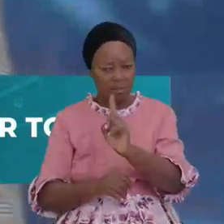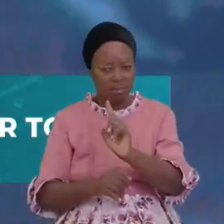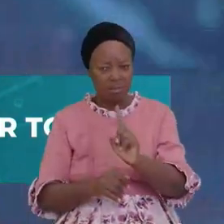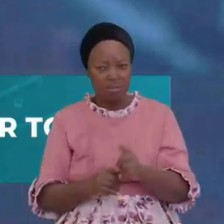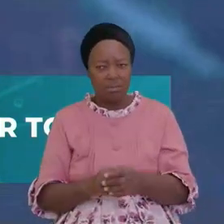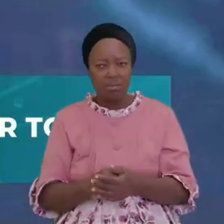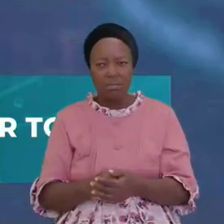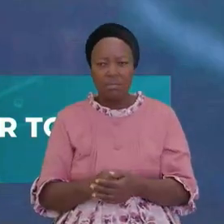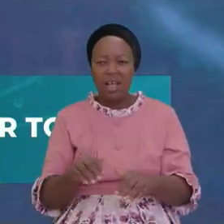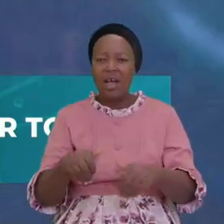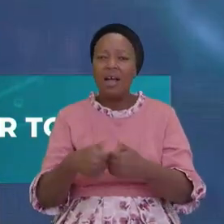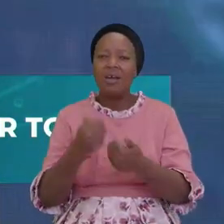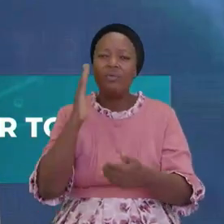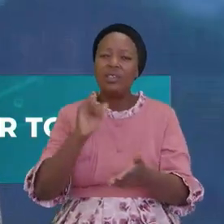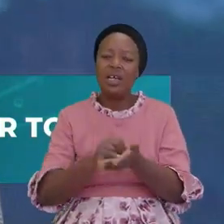Docteur, je n'accepte pas.